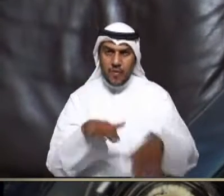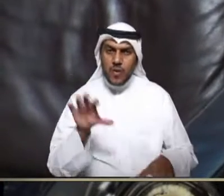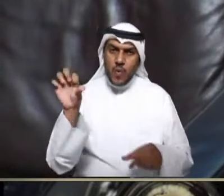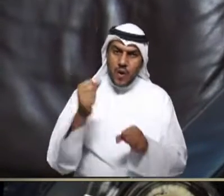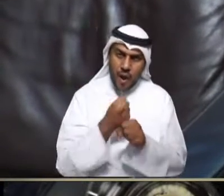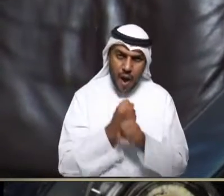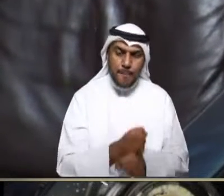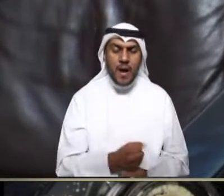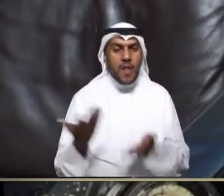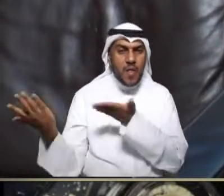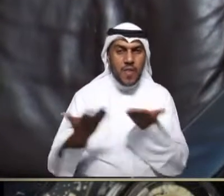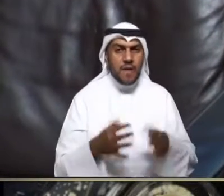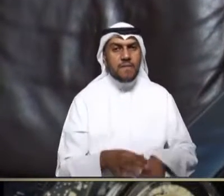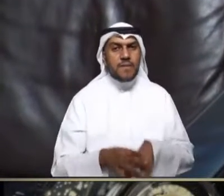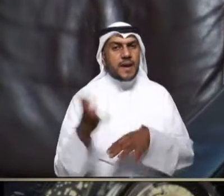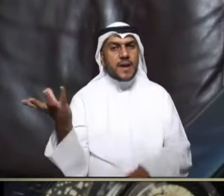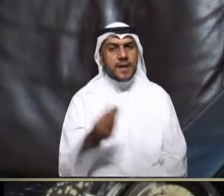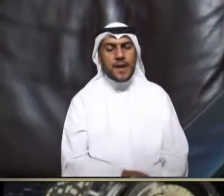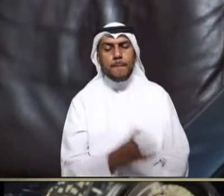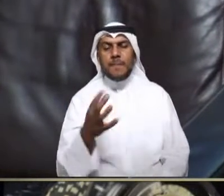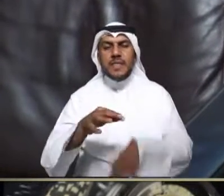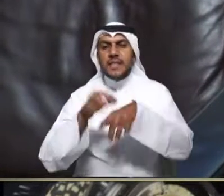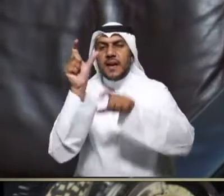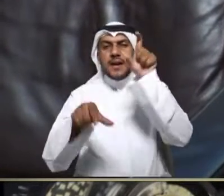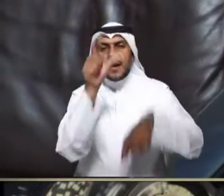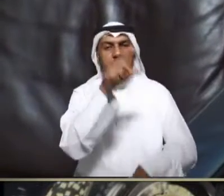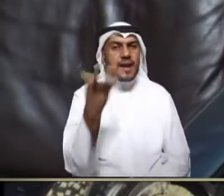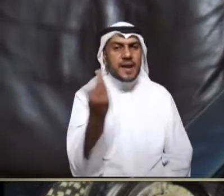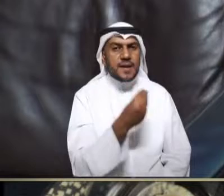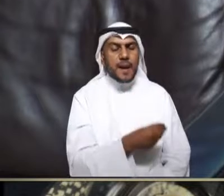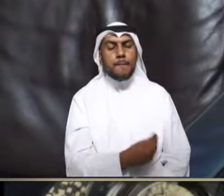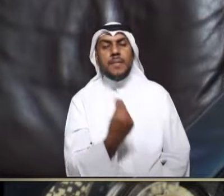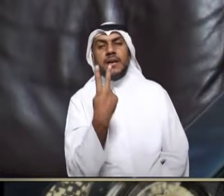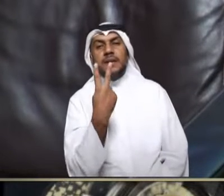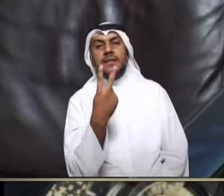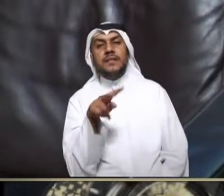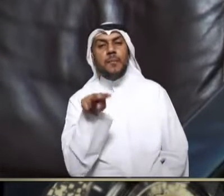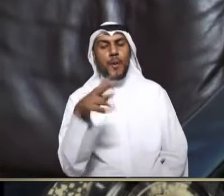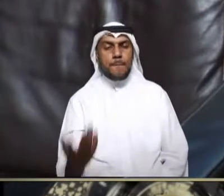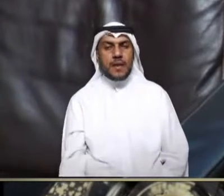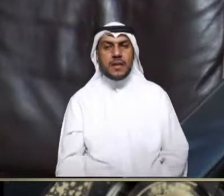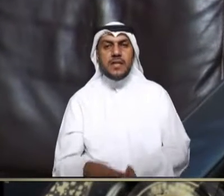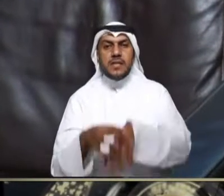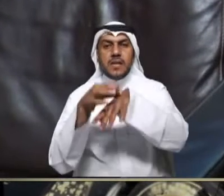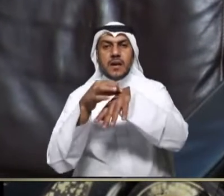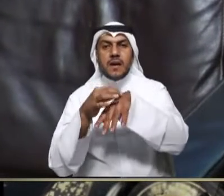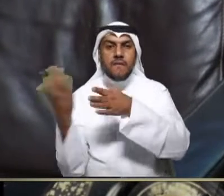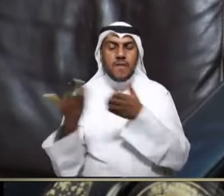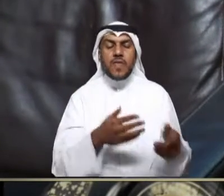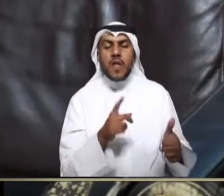الضيوف الذين ناهزوا 700 إعلامي ضيف على اتحاد إذاعات الدول العربية، بالإضافة إلى